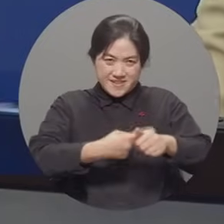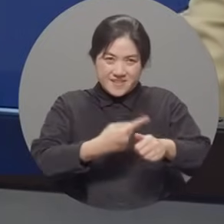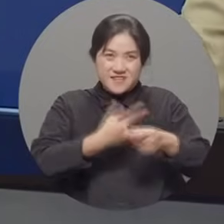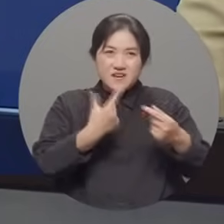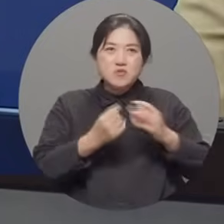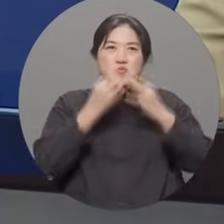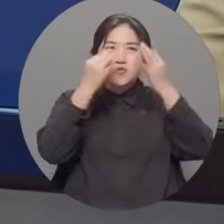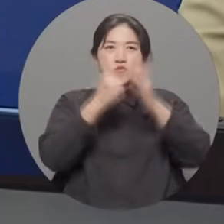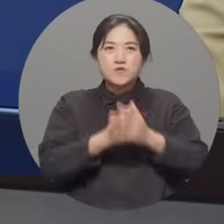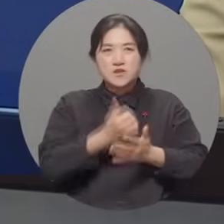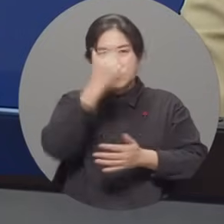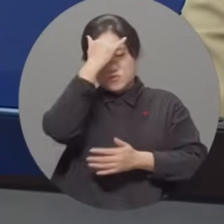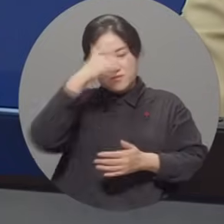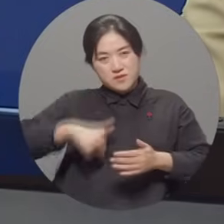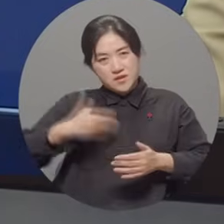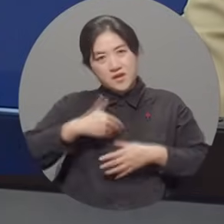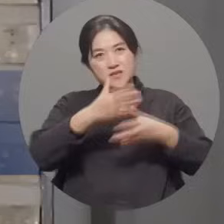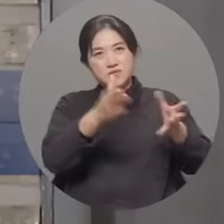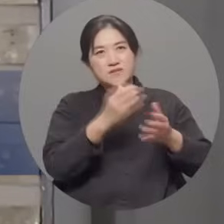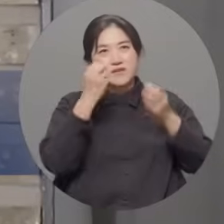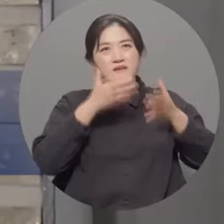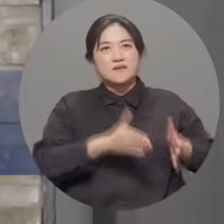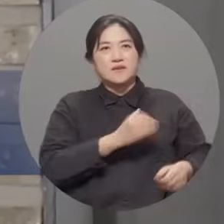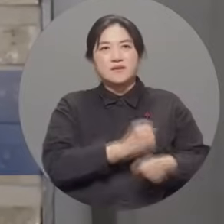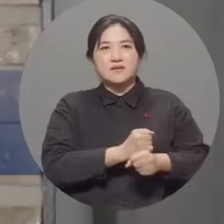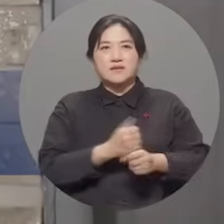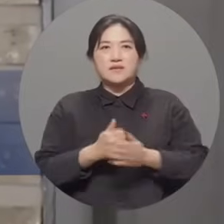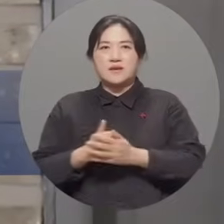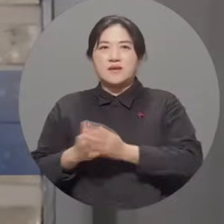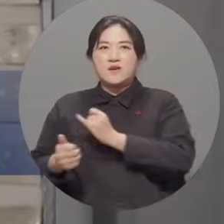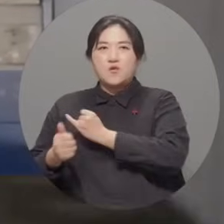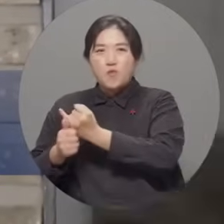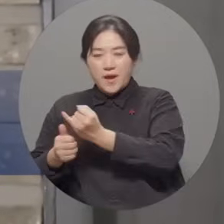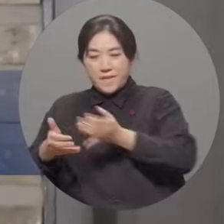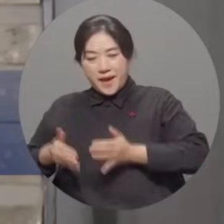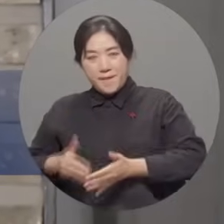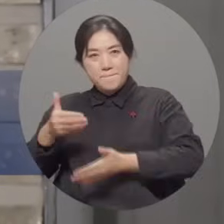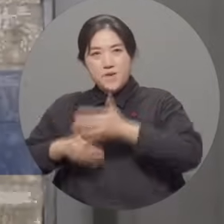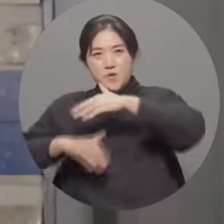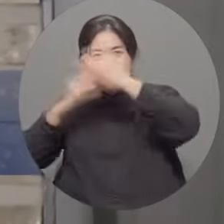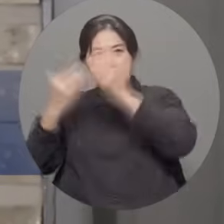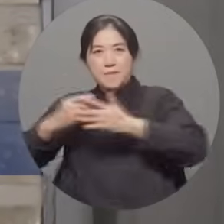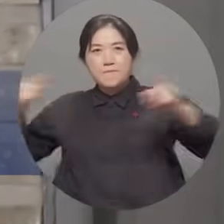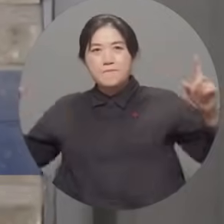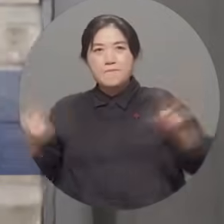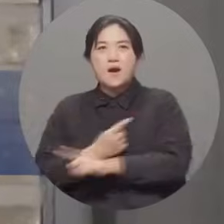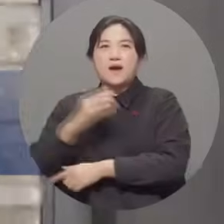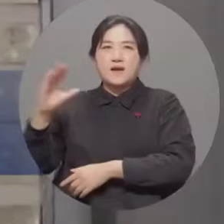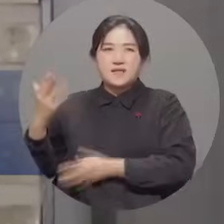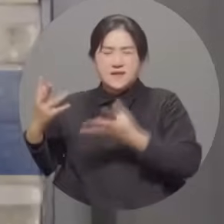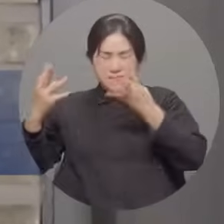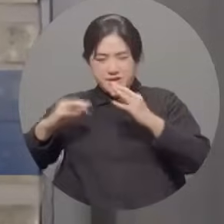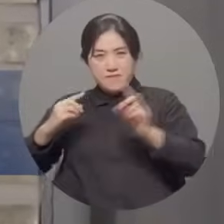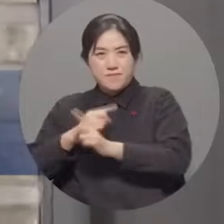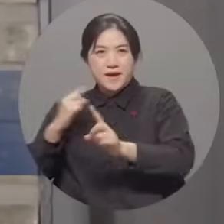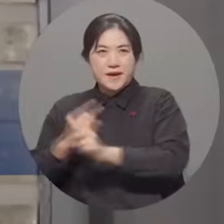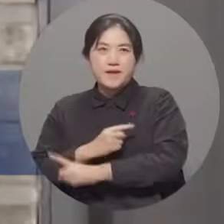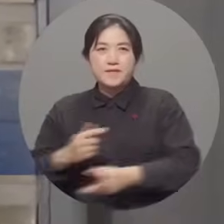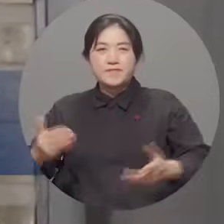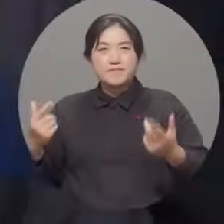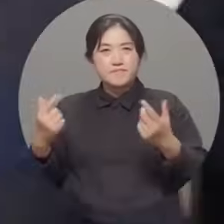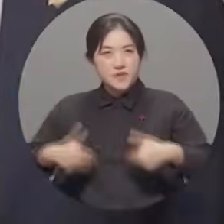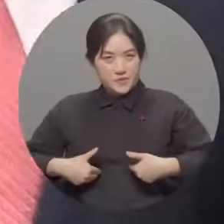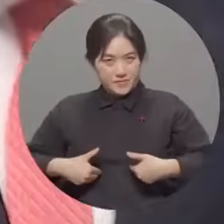윤리 정당으로 거듭나게 하겠습니다. 와이프하고 아이만 빼고 다 바꿔야 된다. 많이 바뀌어야 될 것